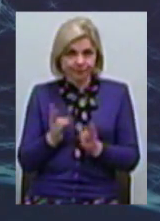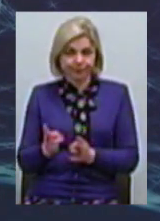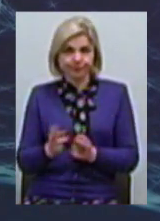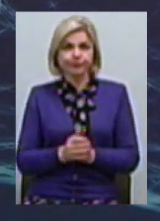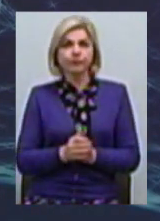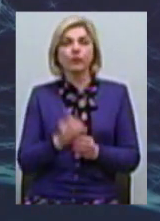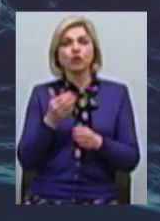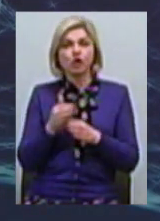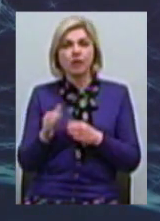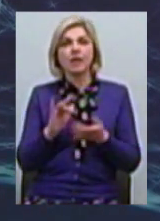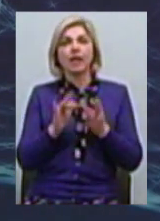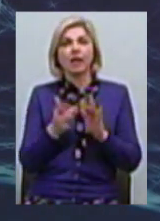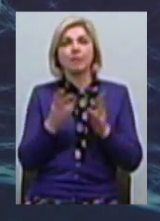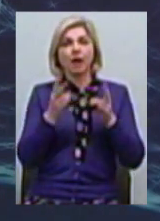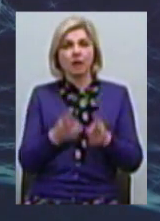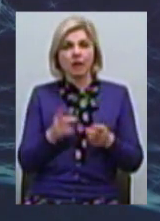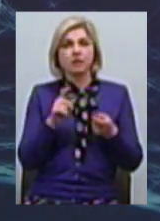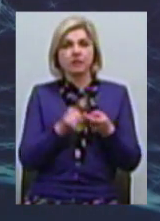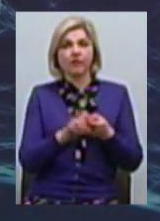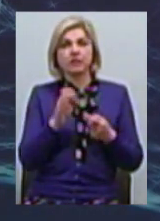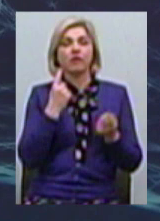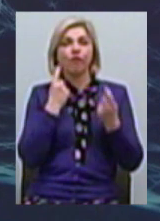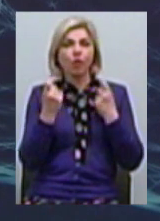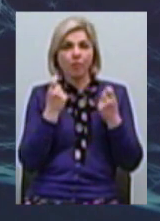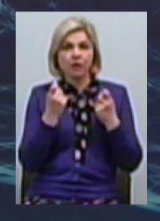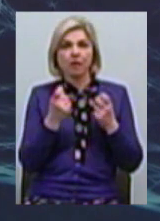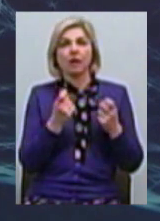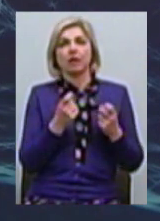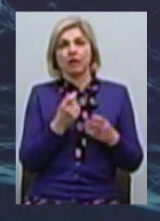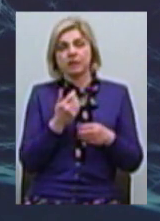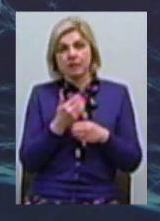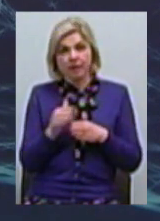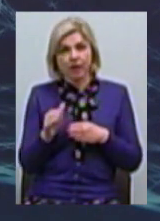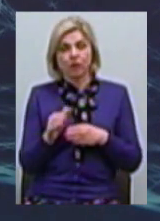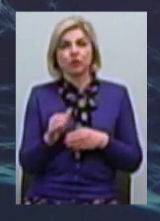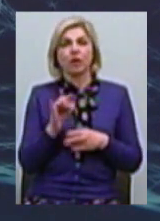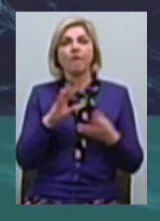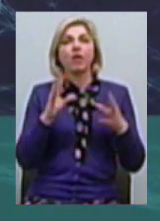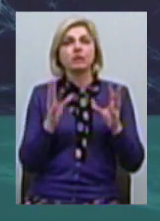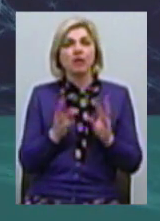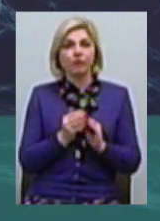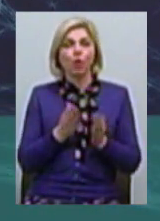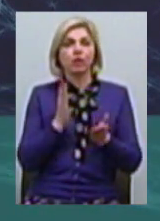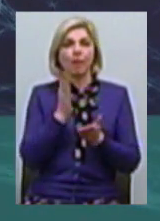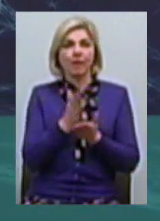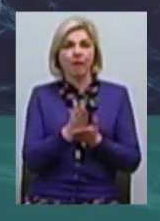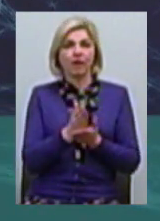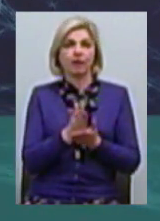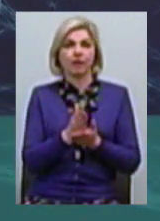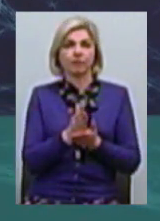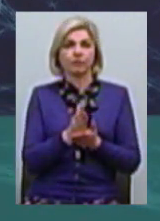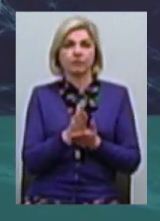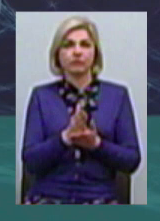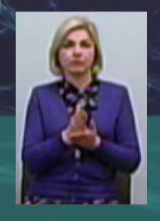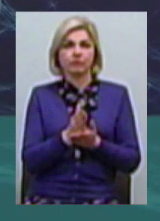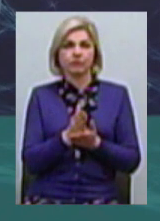часть кибератак, на самом деле, которая вот именно связана с информационной составляющей, в основном направлена